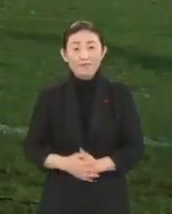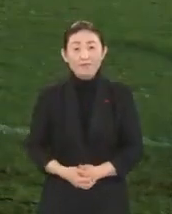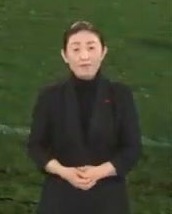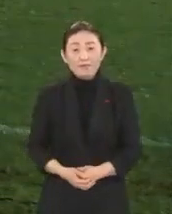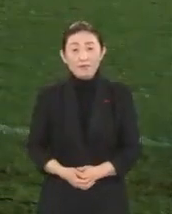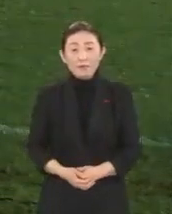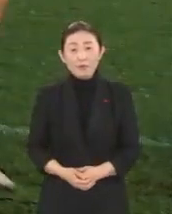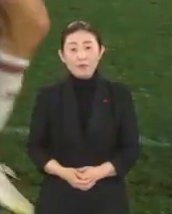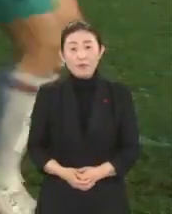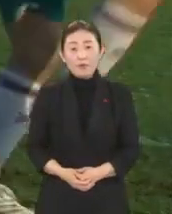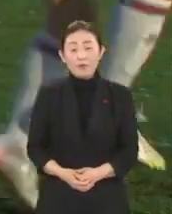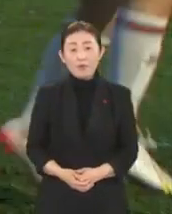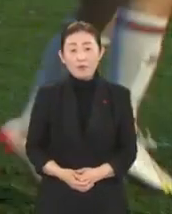TJB 이수복입니다